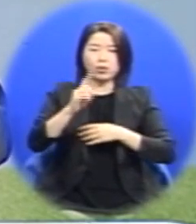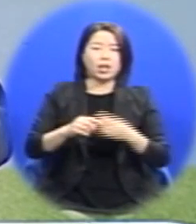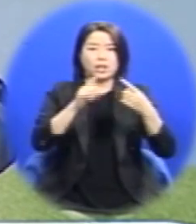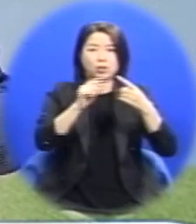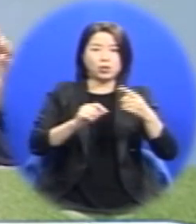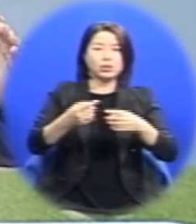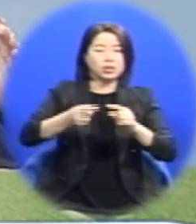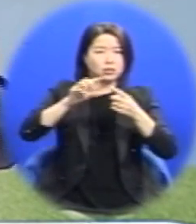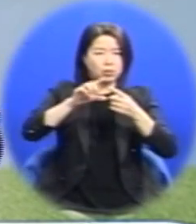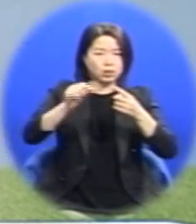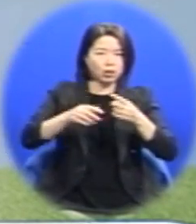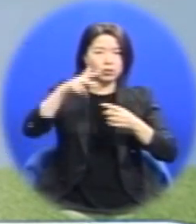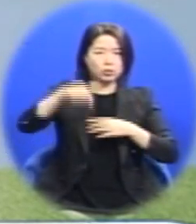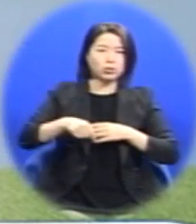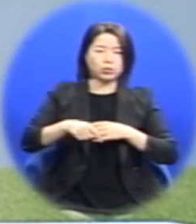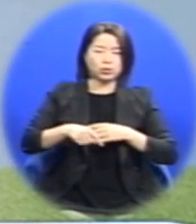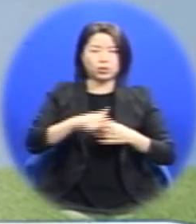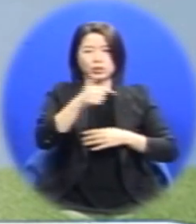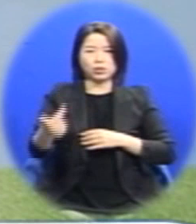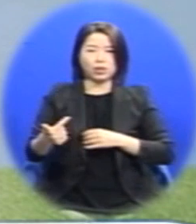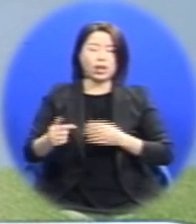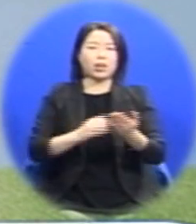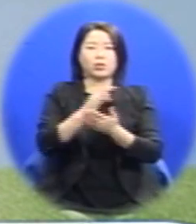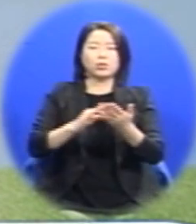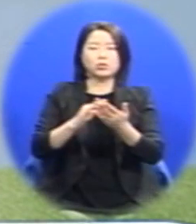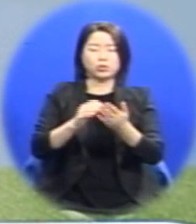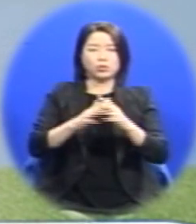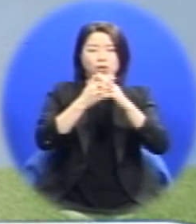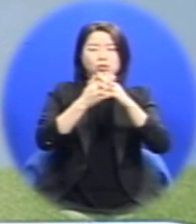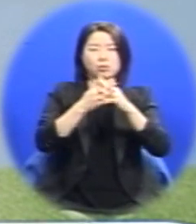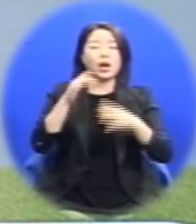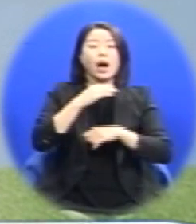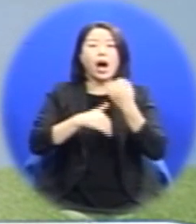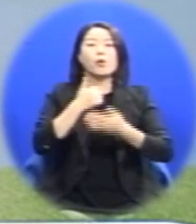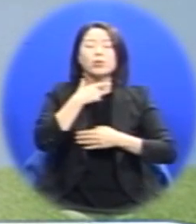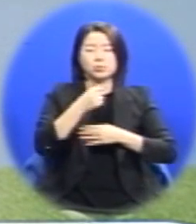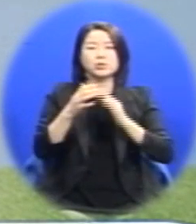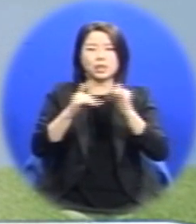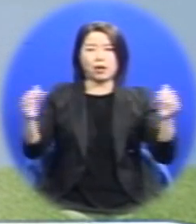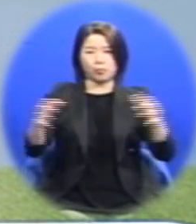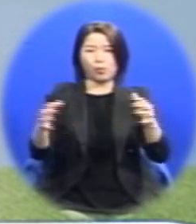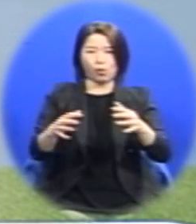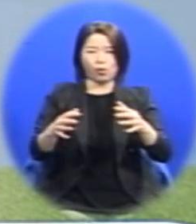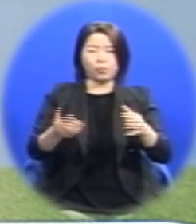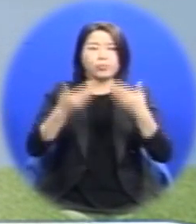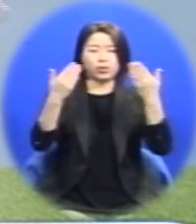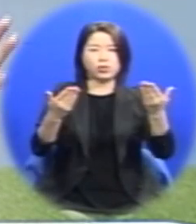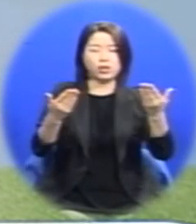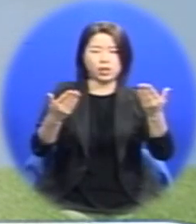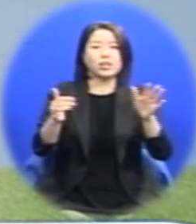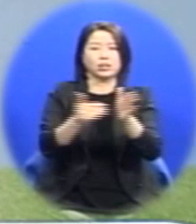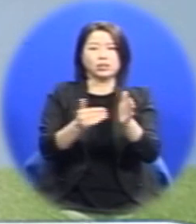주일 저녁에 건축원금을 하고 싶으신 분, 그게 기뻐하시는 분들 모여서 헌금할 기회를 딱 한 번 드리고